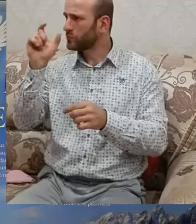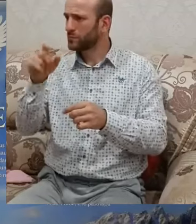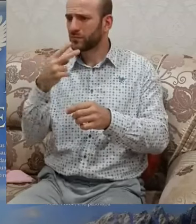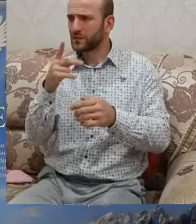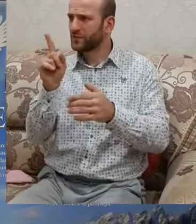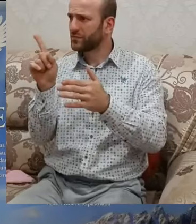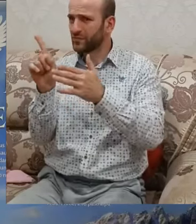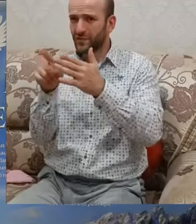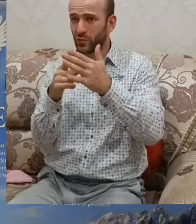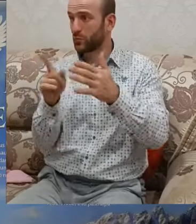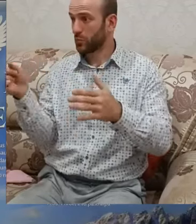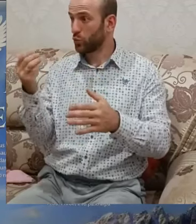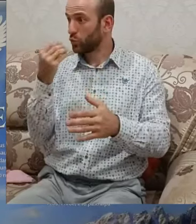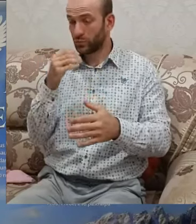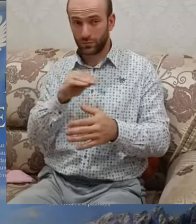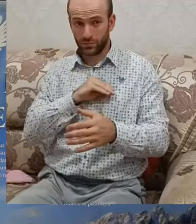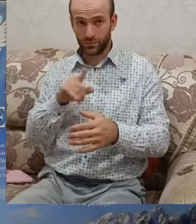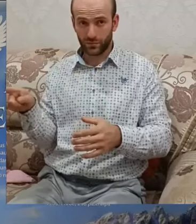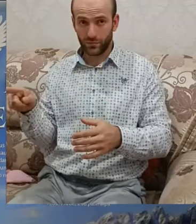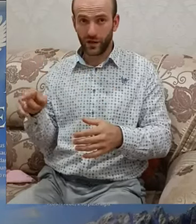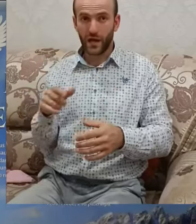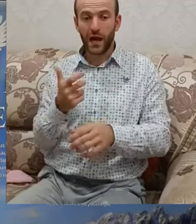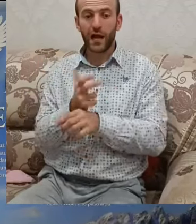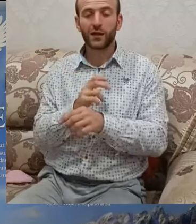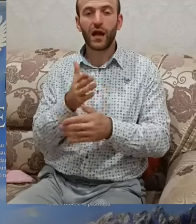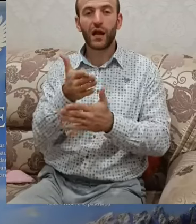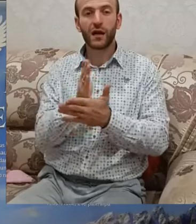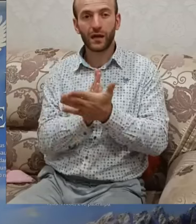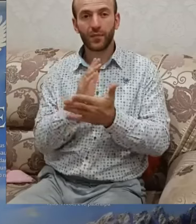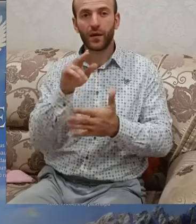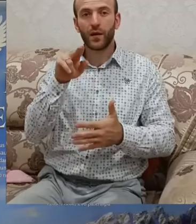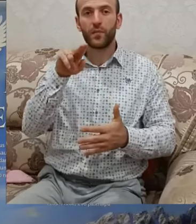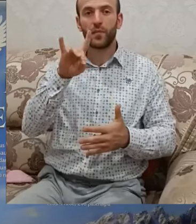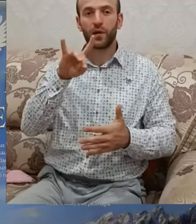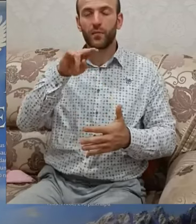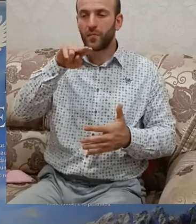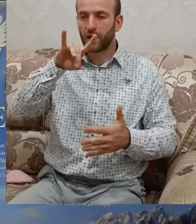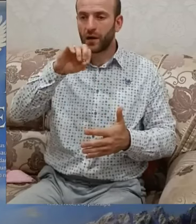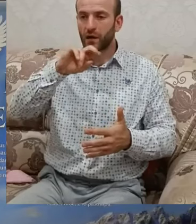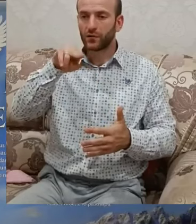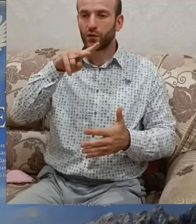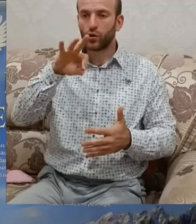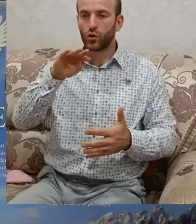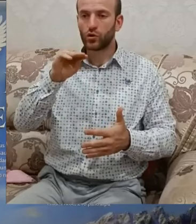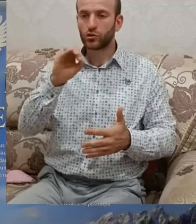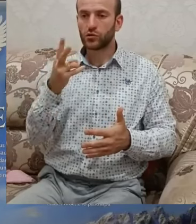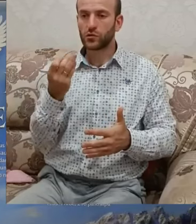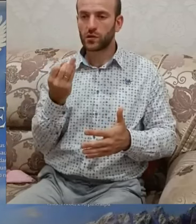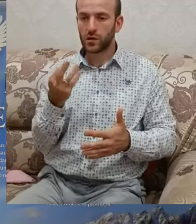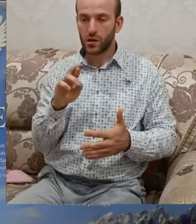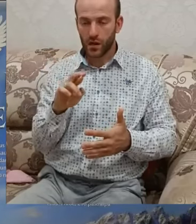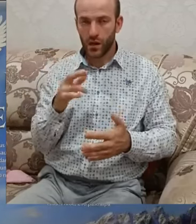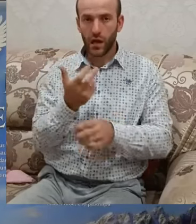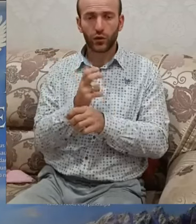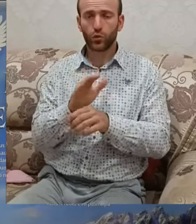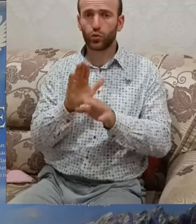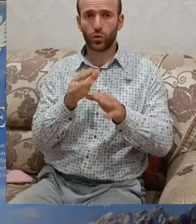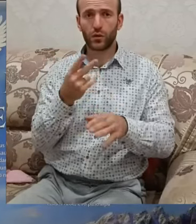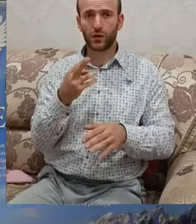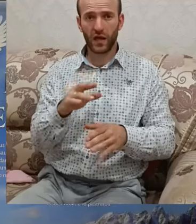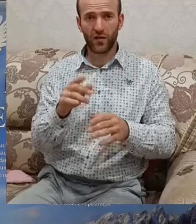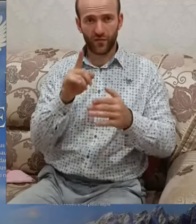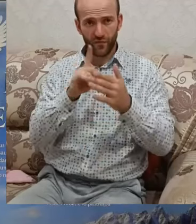tikinčiajam. Вспомните, этот хлебы приложения, они были только для верующего. Aukos duonos sėklai. Только